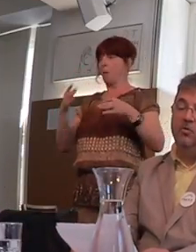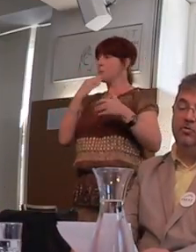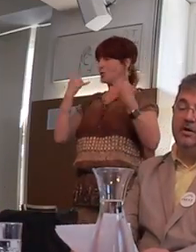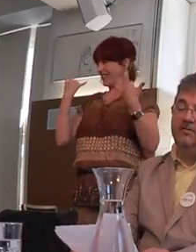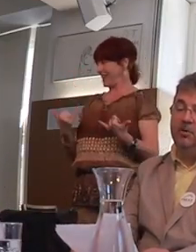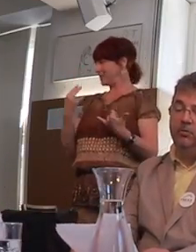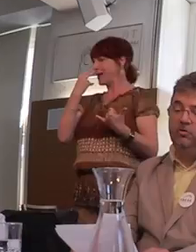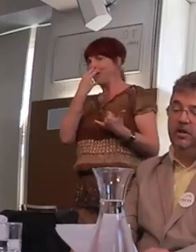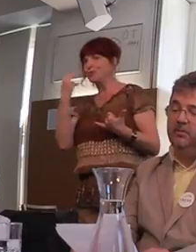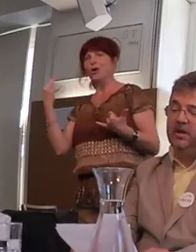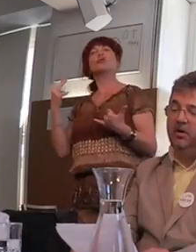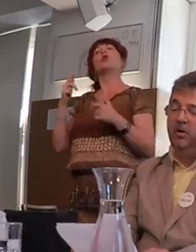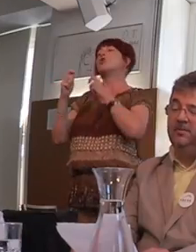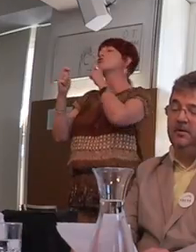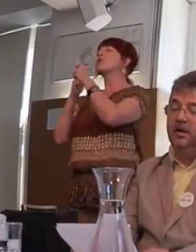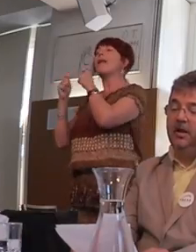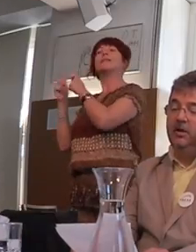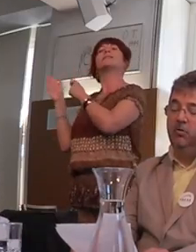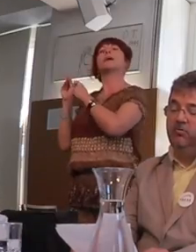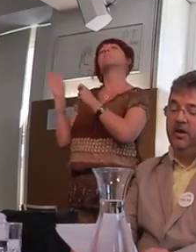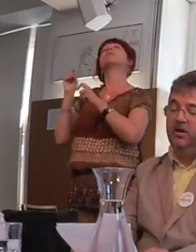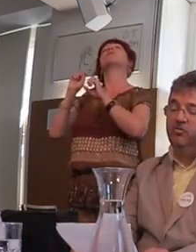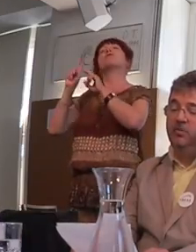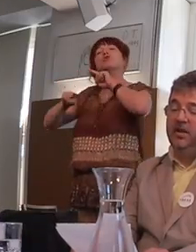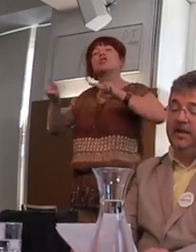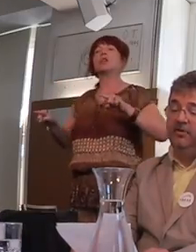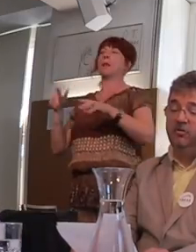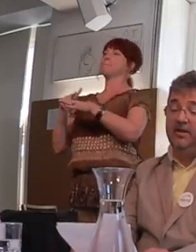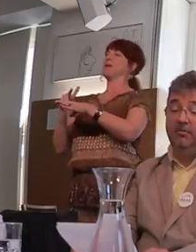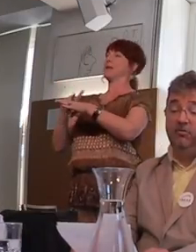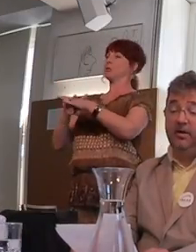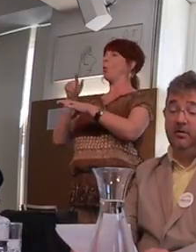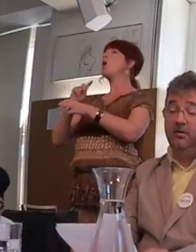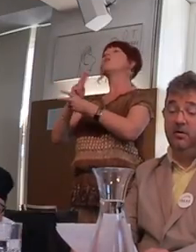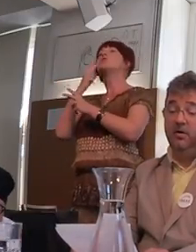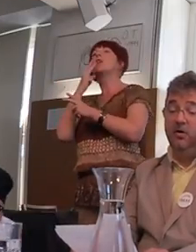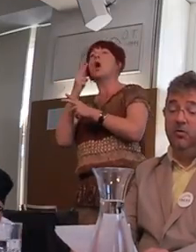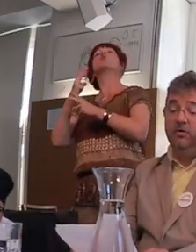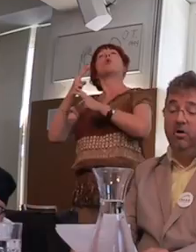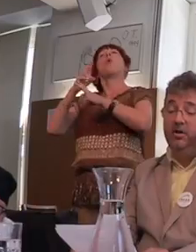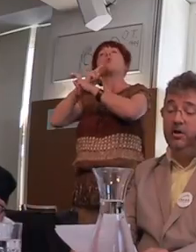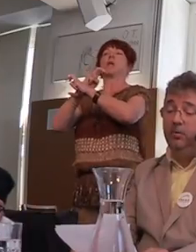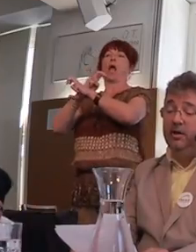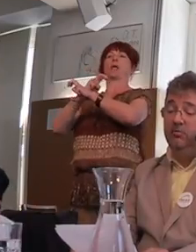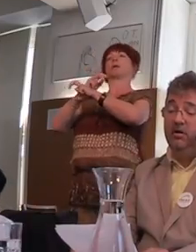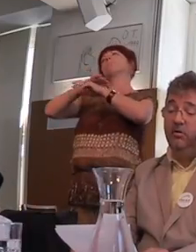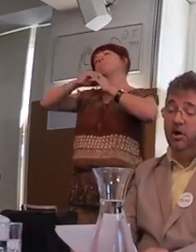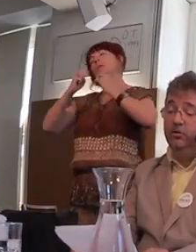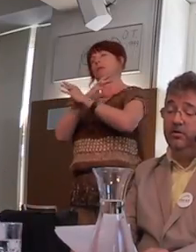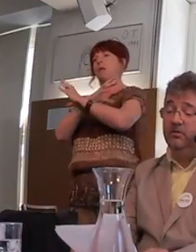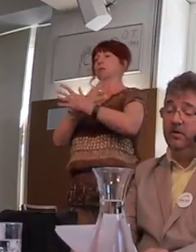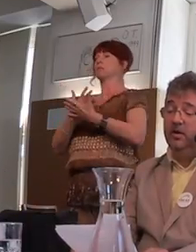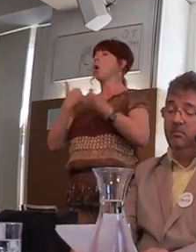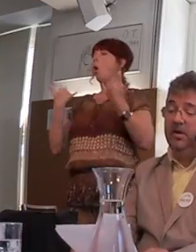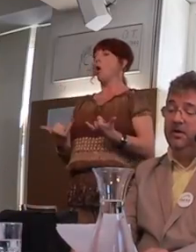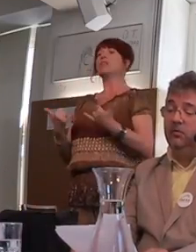Journalistinnen und Journalisten mit unterschiedlichen Behinderungen in der österreichischen Medienlandschaft anzusehen. Unsere heutige Jubiläumssendung